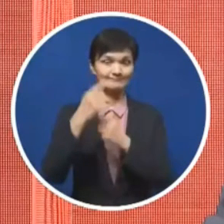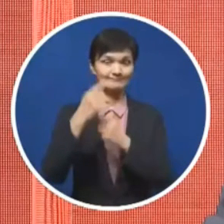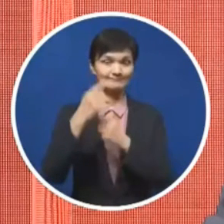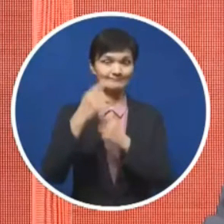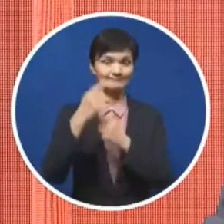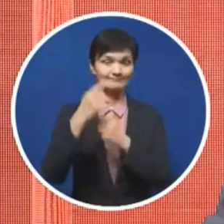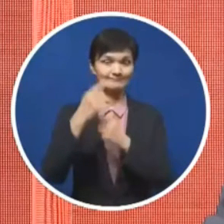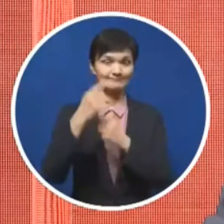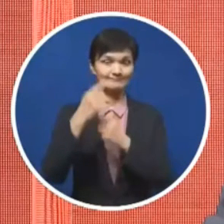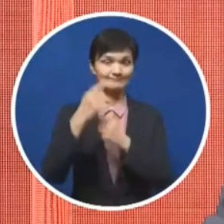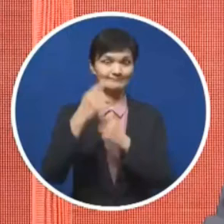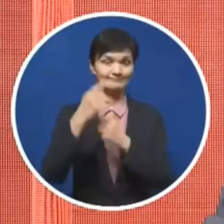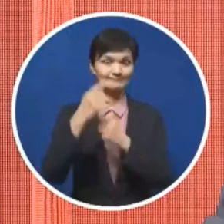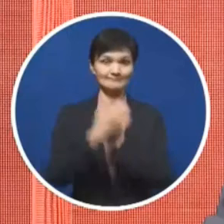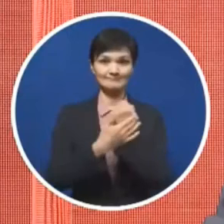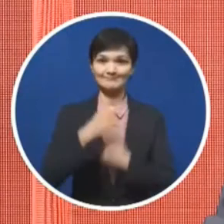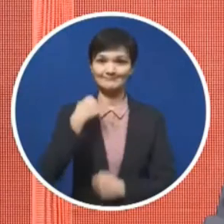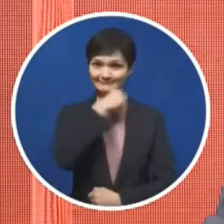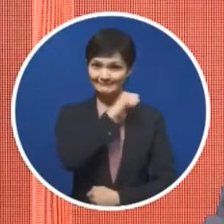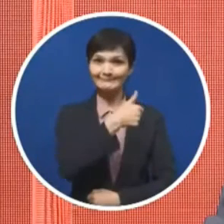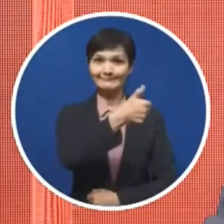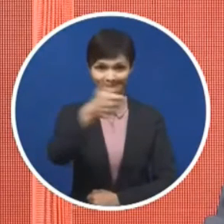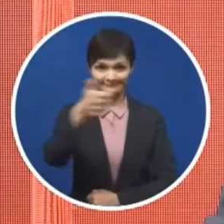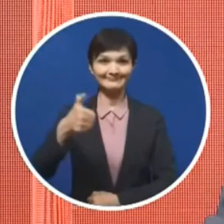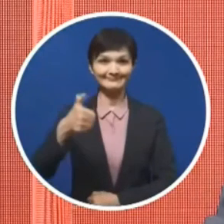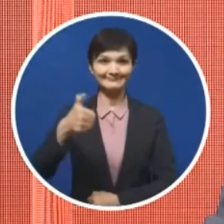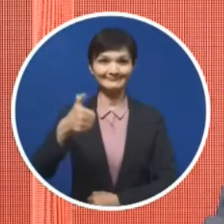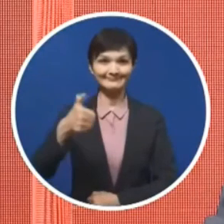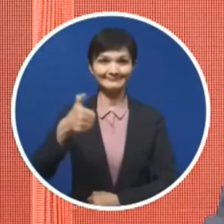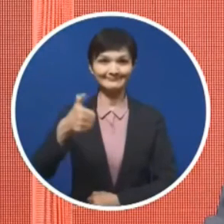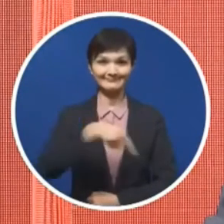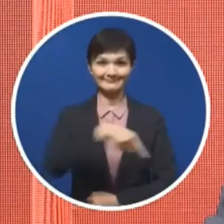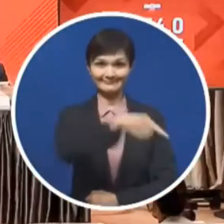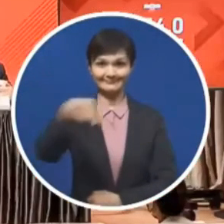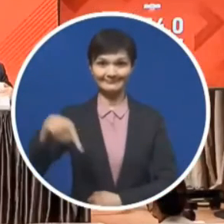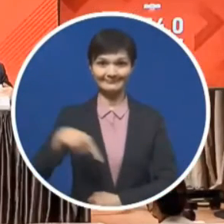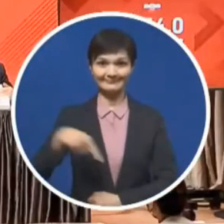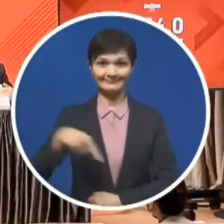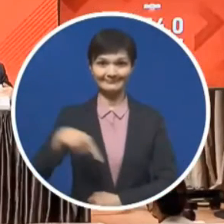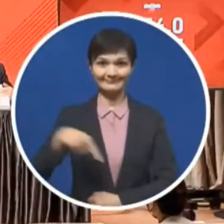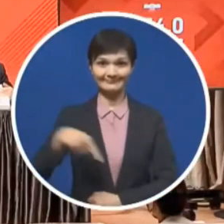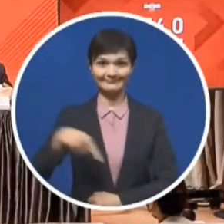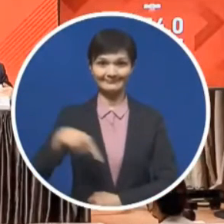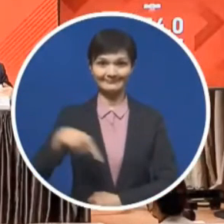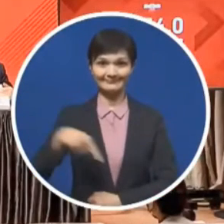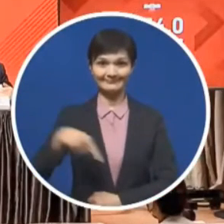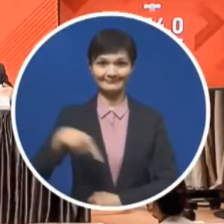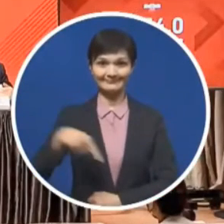谢谢大家。 好。